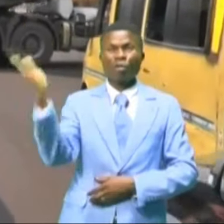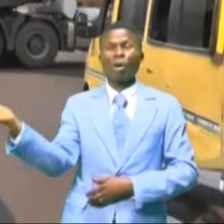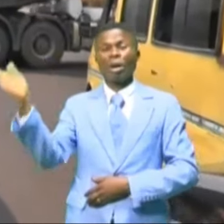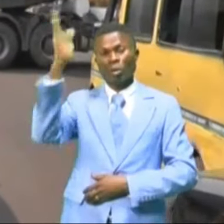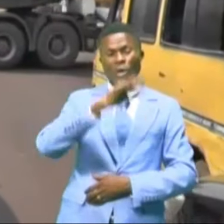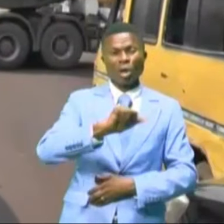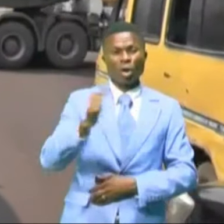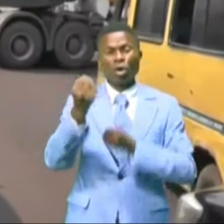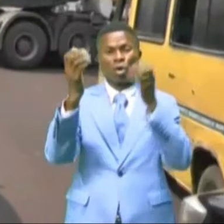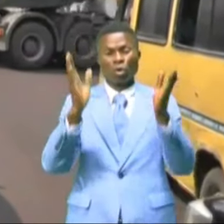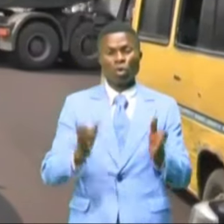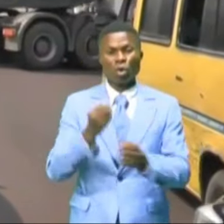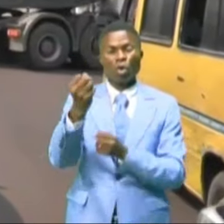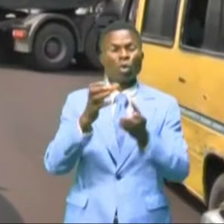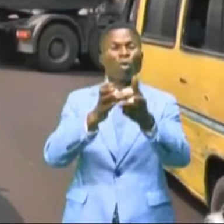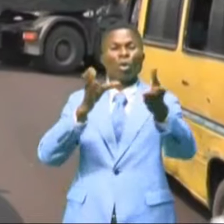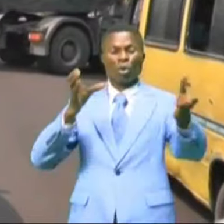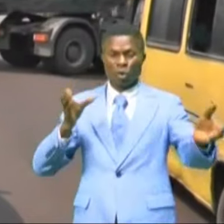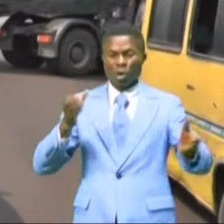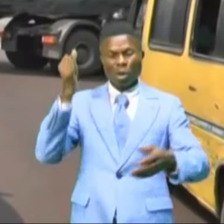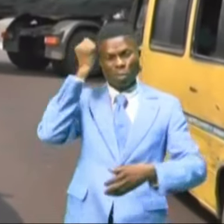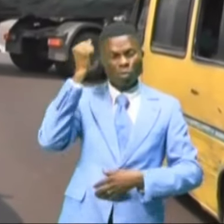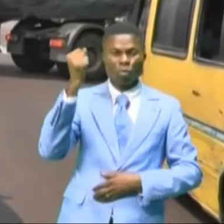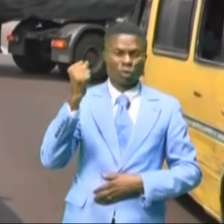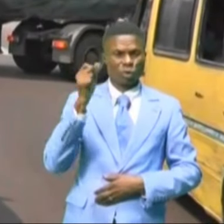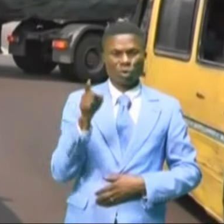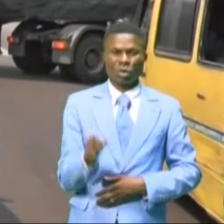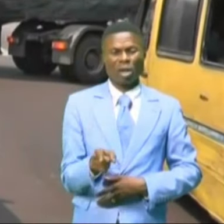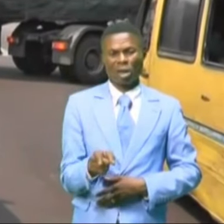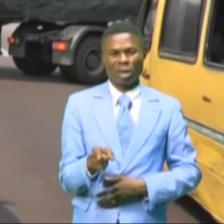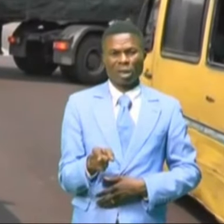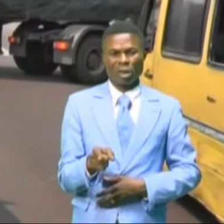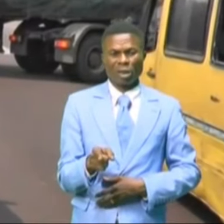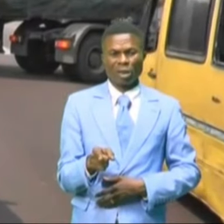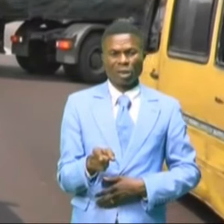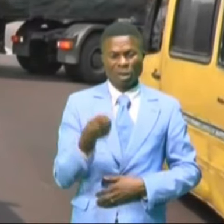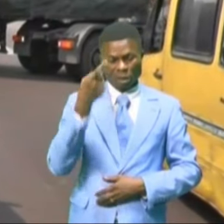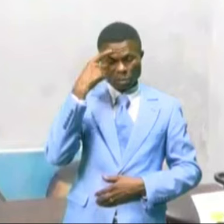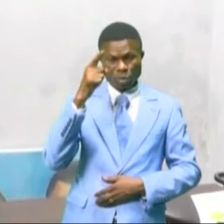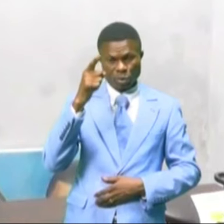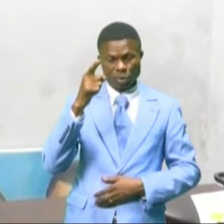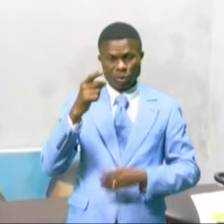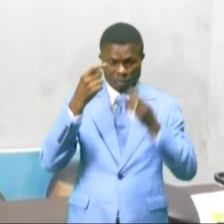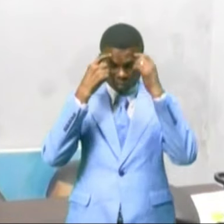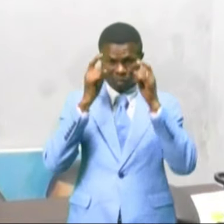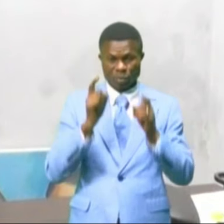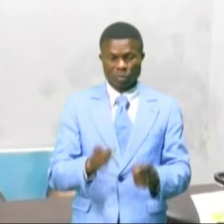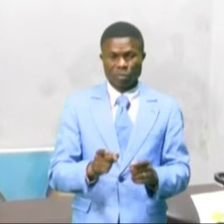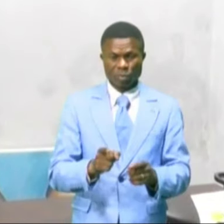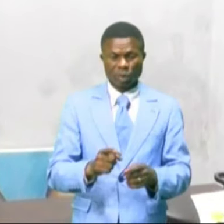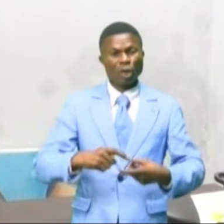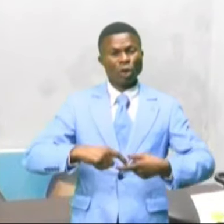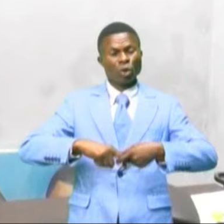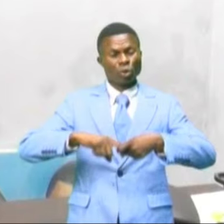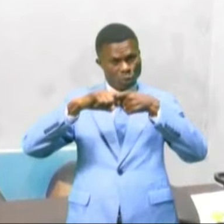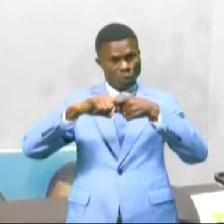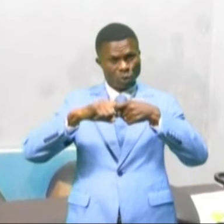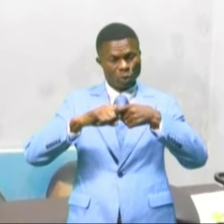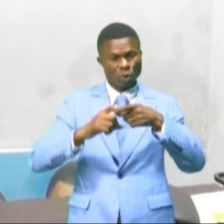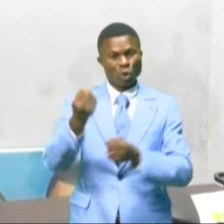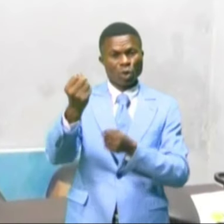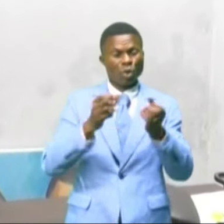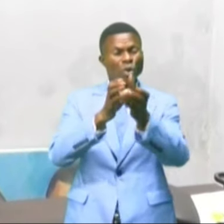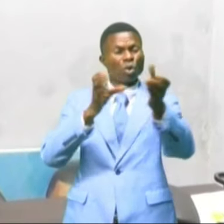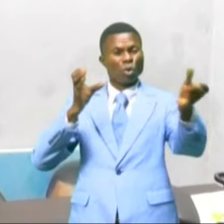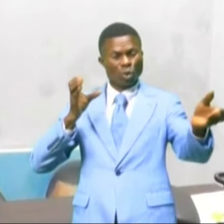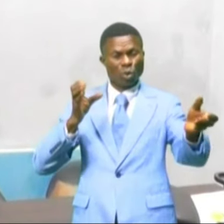conducteurs de ces engins lourds enfreignent cette disposition. Pour que la mesure interdisant la circulation des